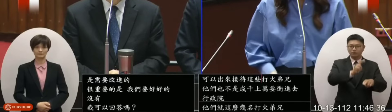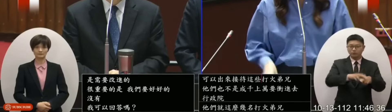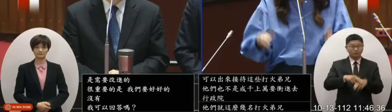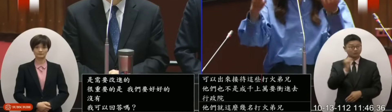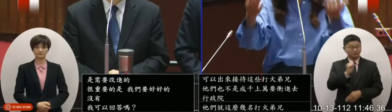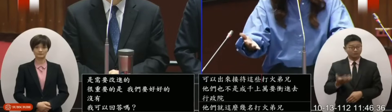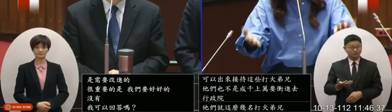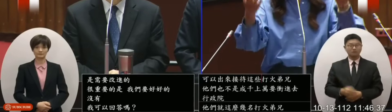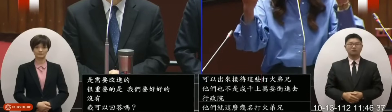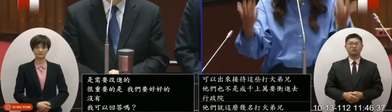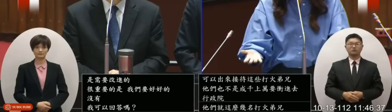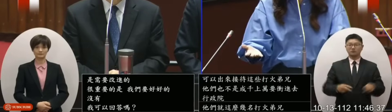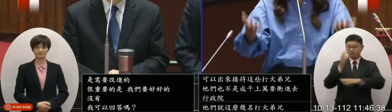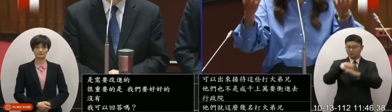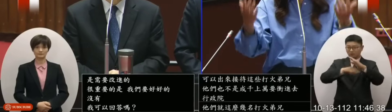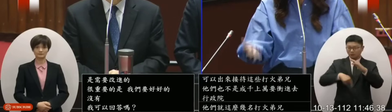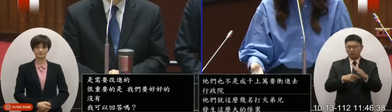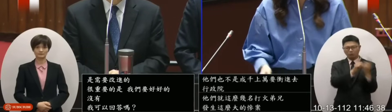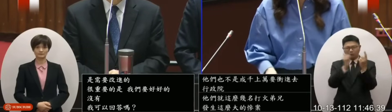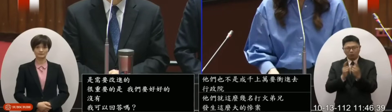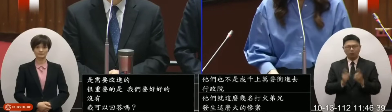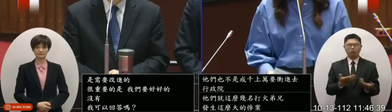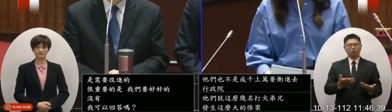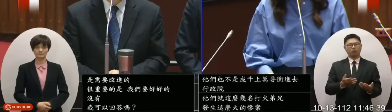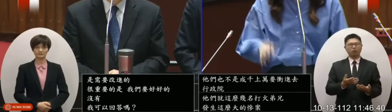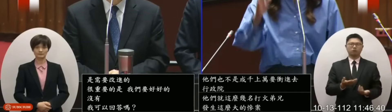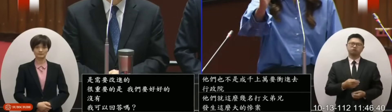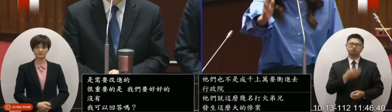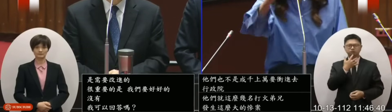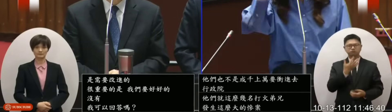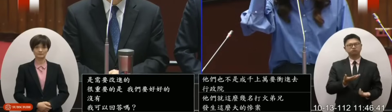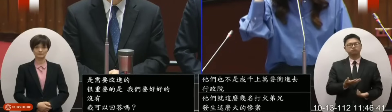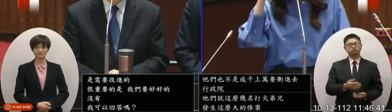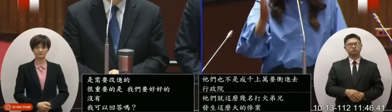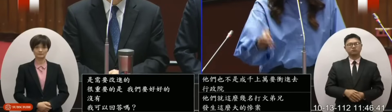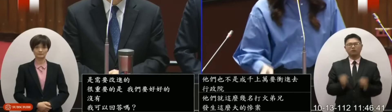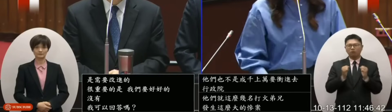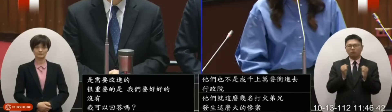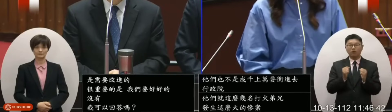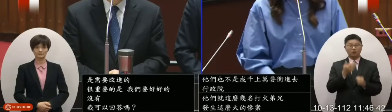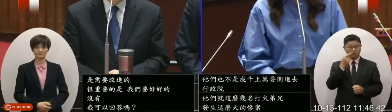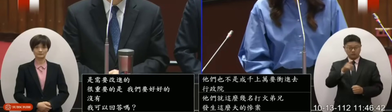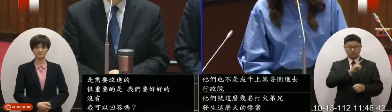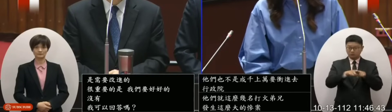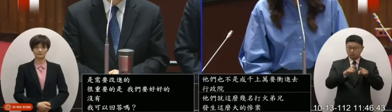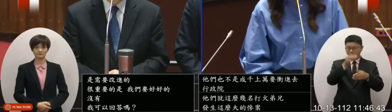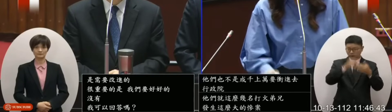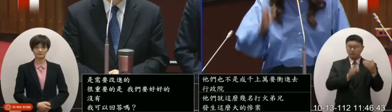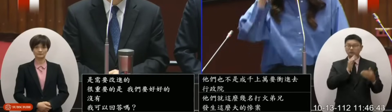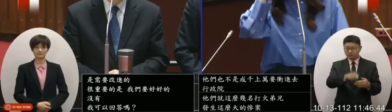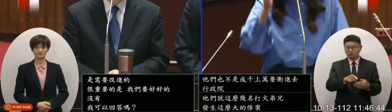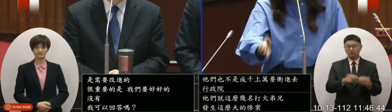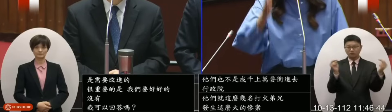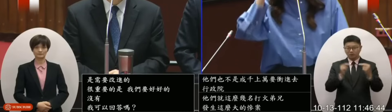呢？为什么行政院这么的冰冷，这么的官僚？我不懂。那如果您说你按照的是 SOP， 所以请问一